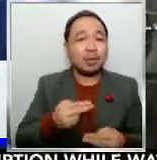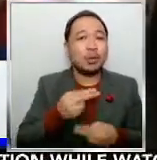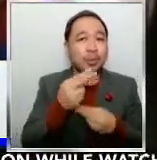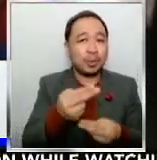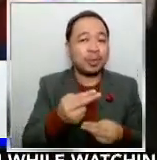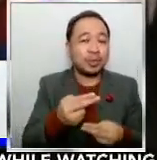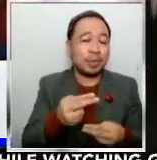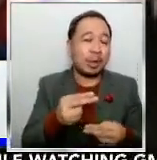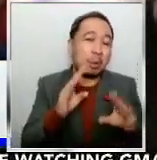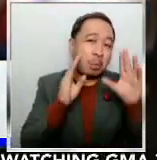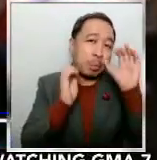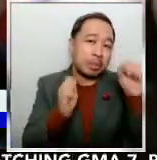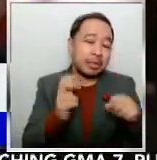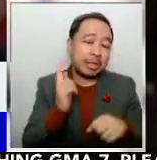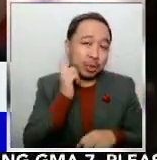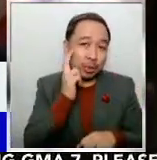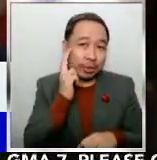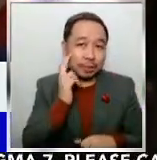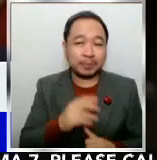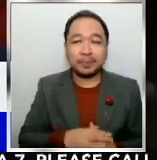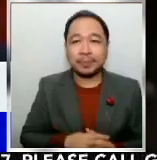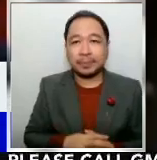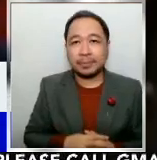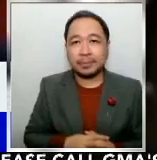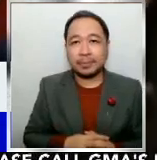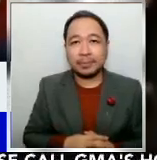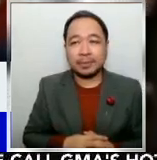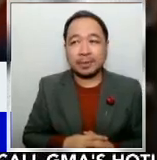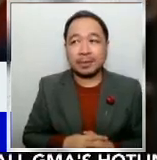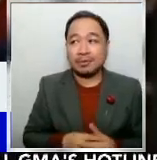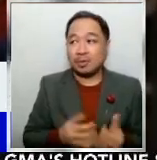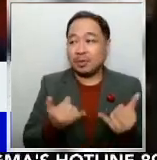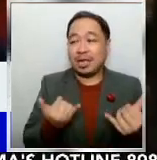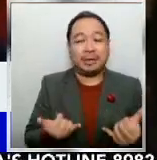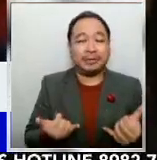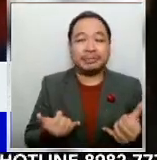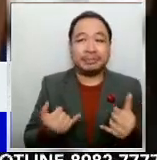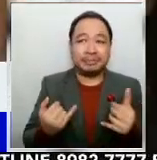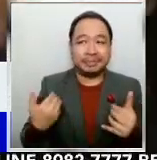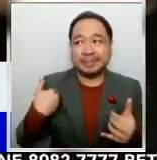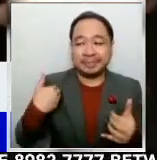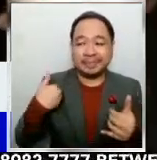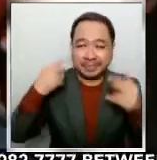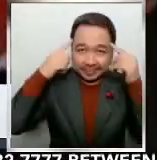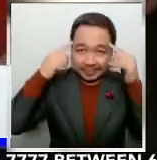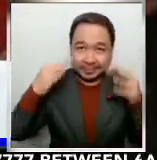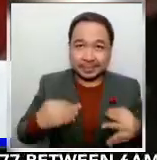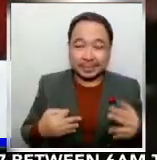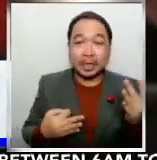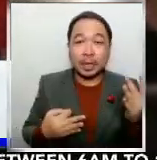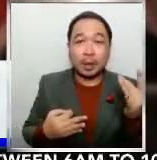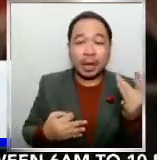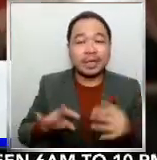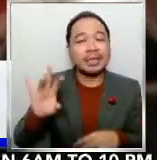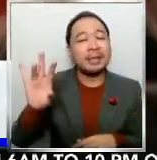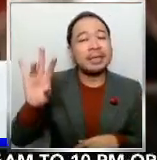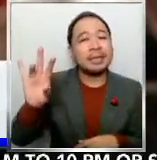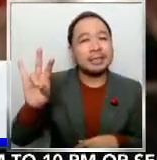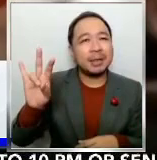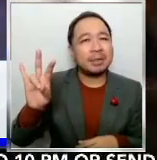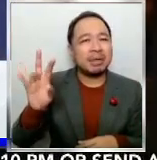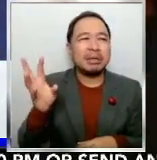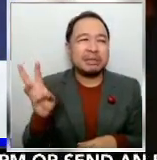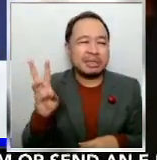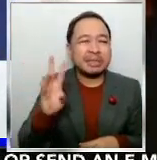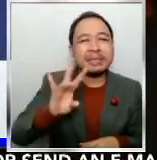Duterte. Ano kasi yung magde-decision pa ako kasi pito yan eh, pito yung mga 6-7 yung mga guest candidate